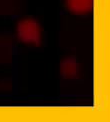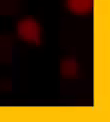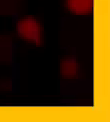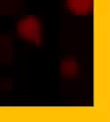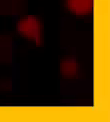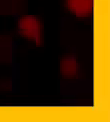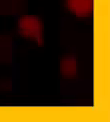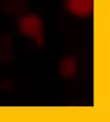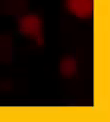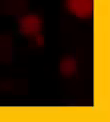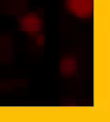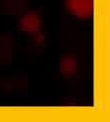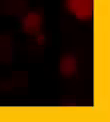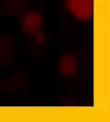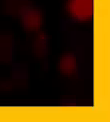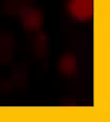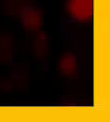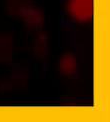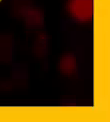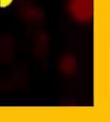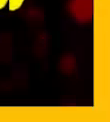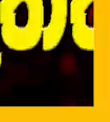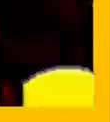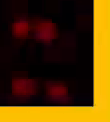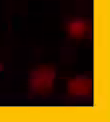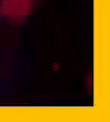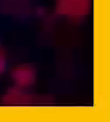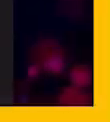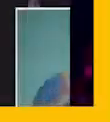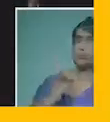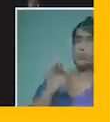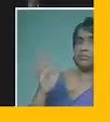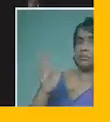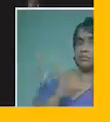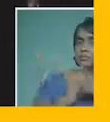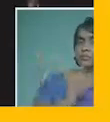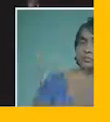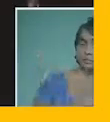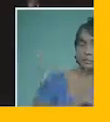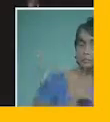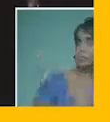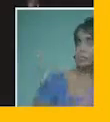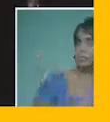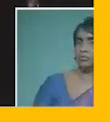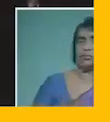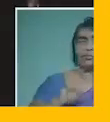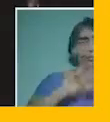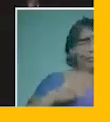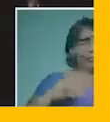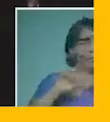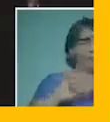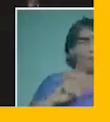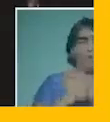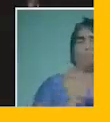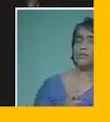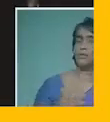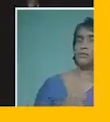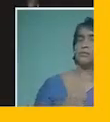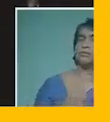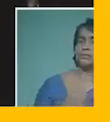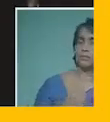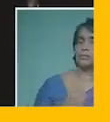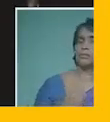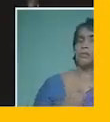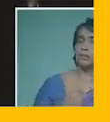ගල් පෙරලන අඟුලිමාල හා ඇඟිලි කපන දේවදත්ත හැමදාම බුද්ධාගමෙන් උත්තර දීලා පාර්ලිමේන්තුව තුළ